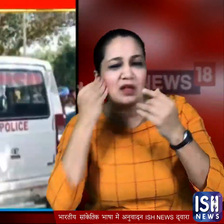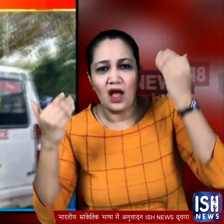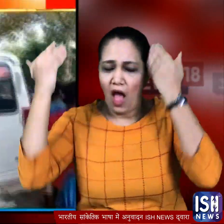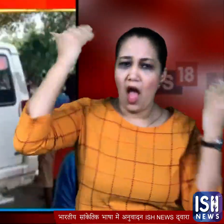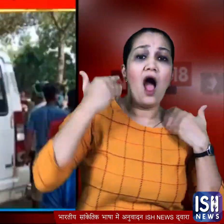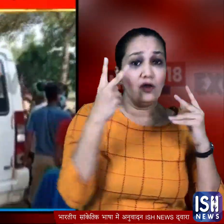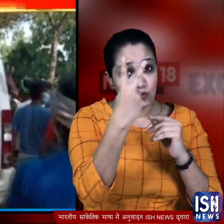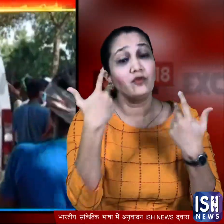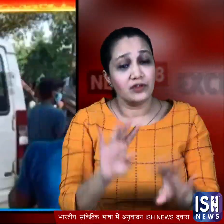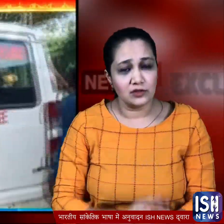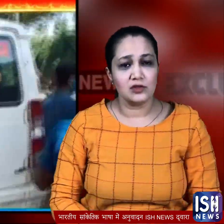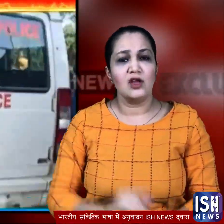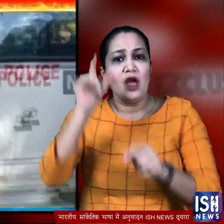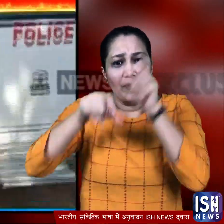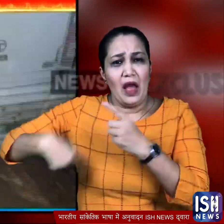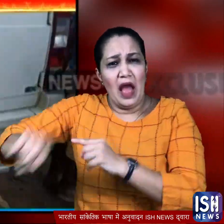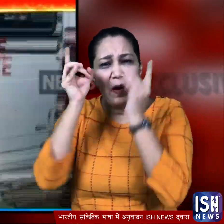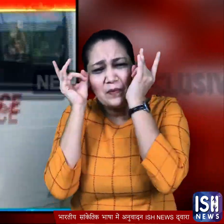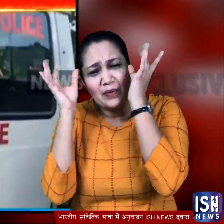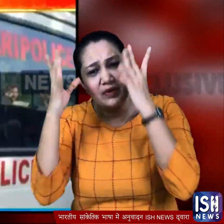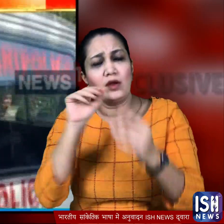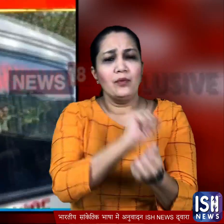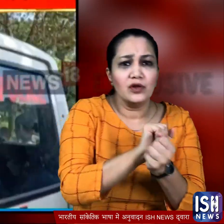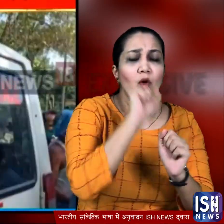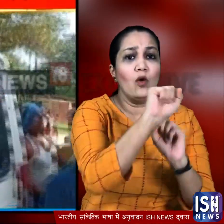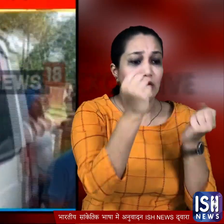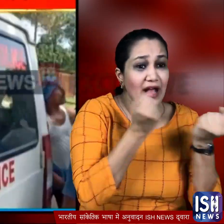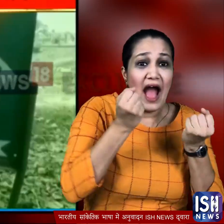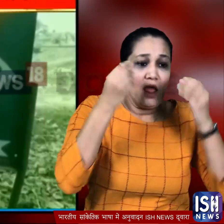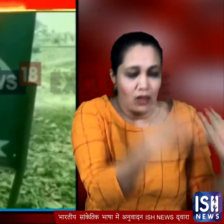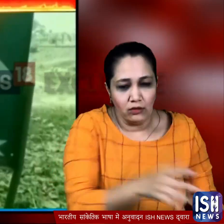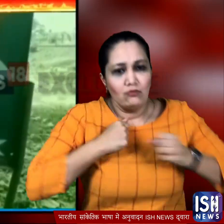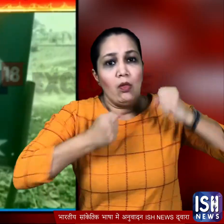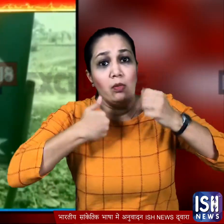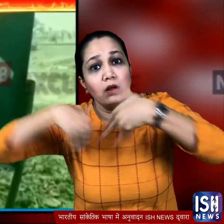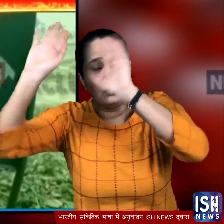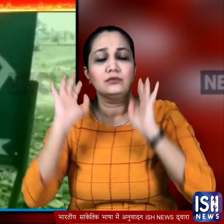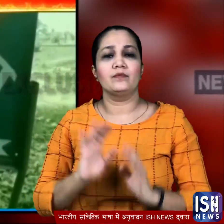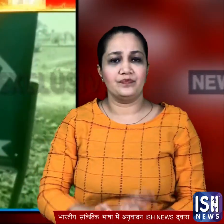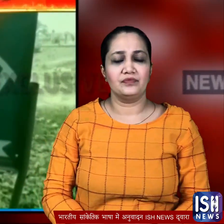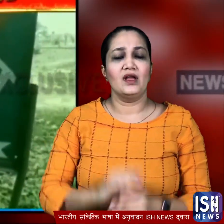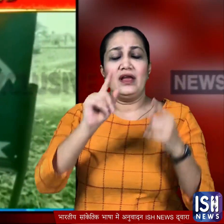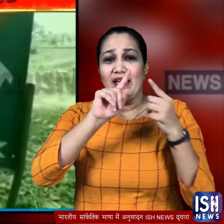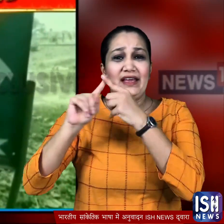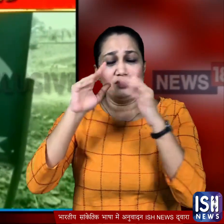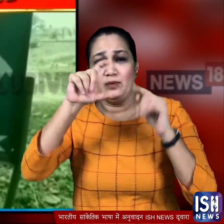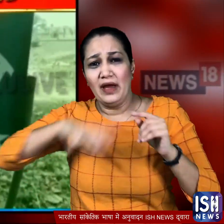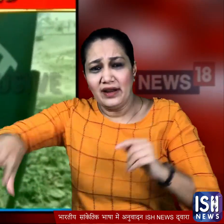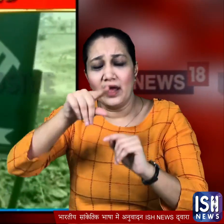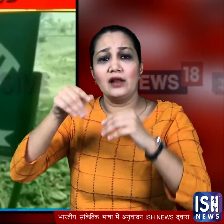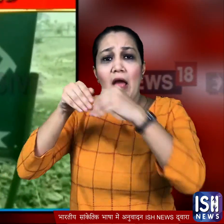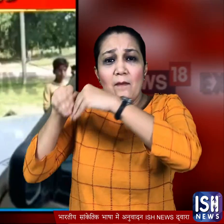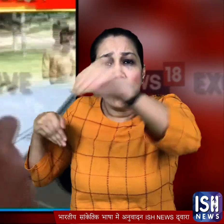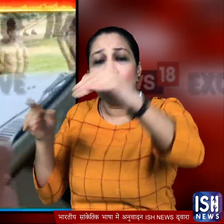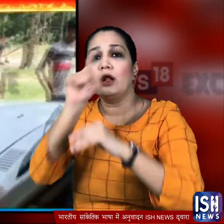हो गए। गांव वाले इस कदर गुस्से में थे कि पुलिस वालों को अपनी गाड़ी छोड़कर ही भागना पड़ा। पूर्वी चंपारण बिहार का वो जिला है जिसकी सीमा नेपाल